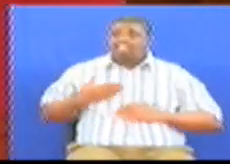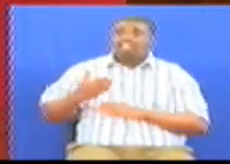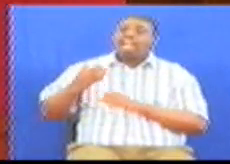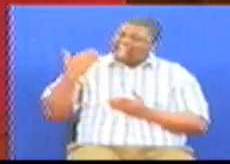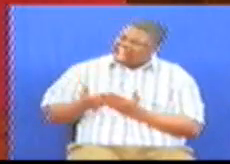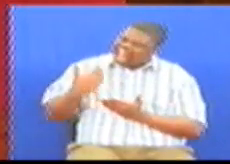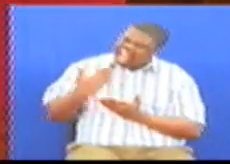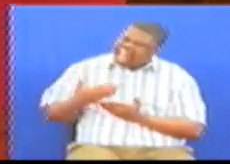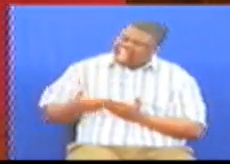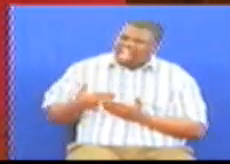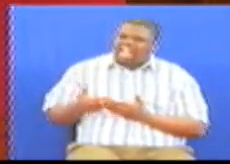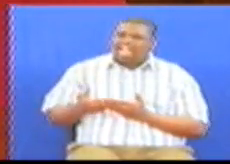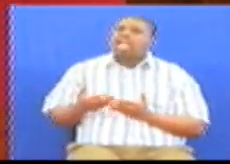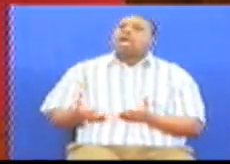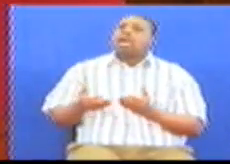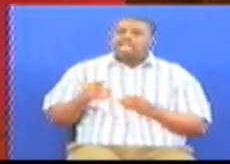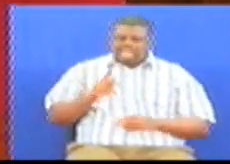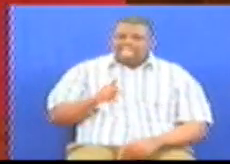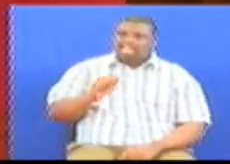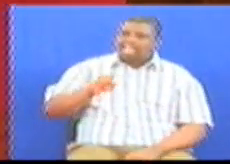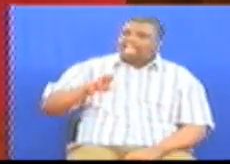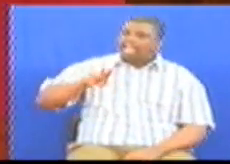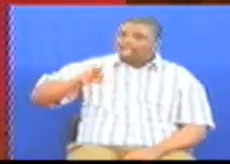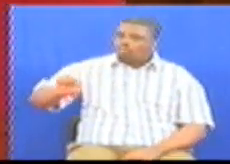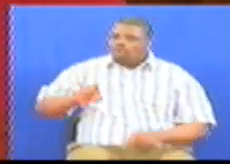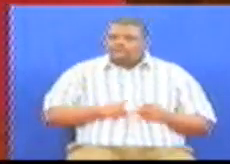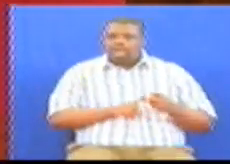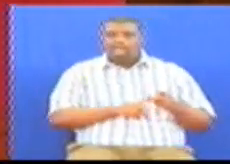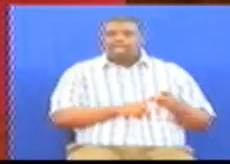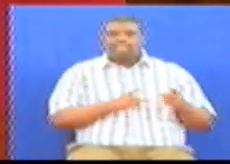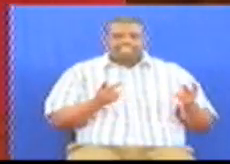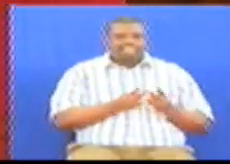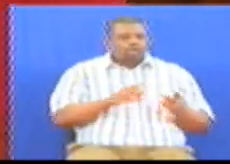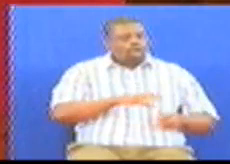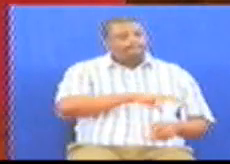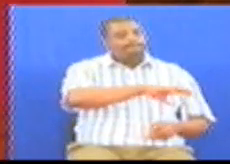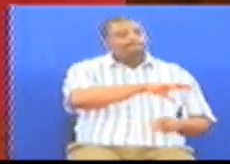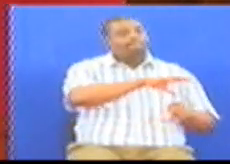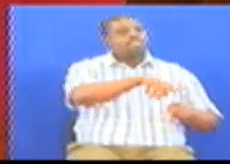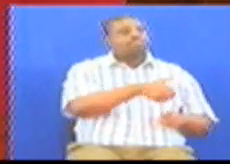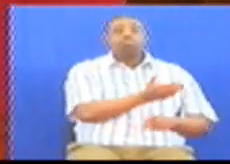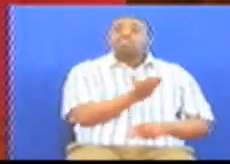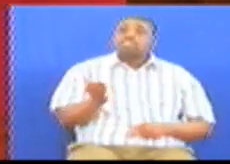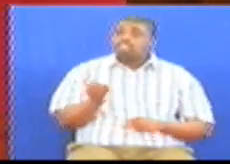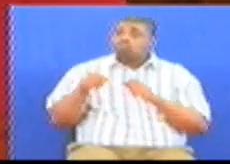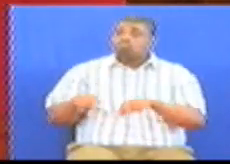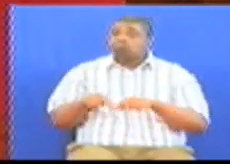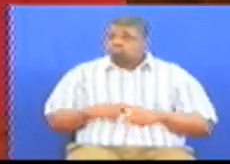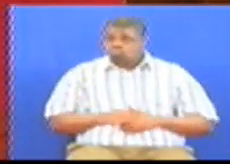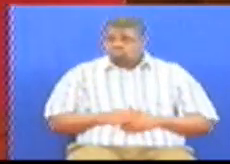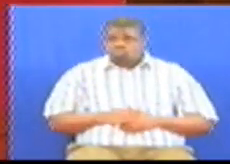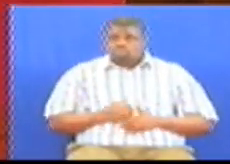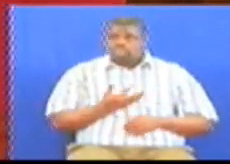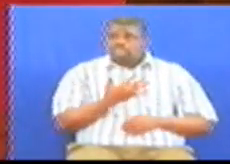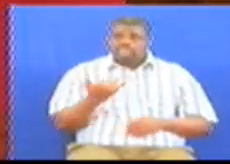iwezekanavyo. Kabwe na Kabwe peke yake na Korongwe ni sawa na majimbo mengine humu ndani yalimo. Idadi ya